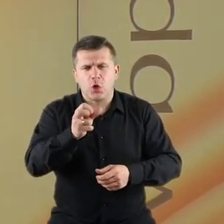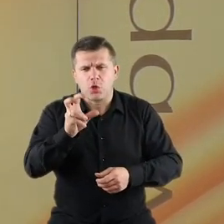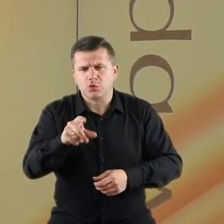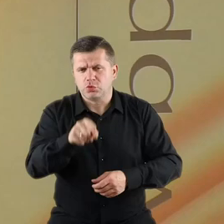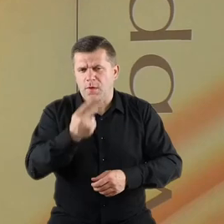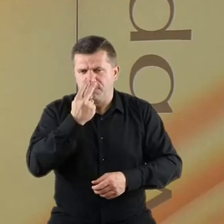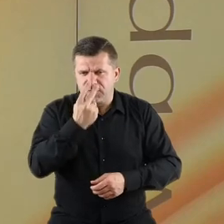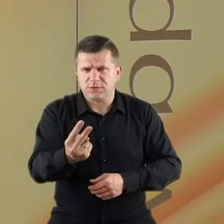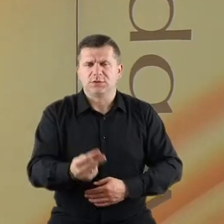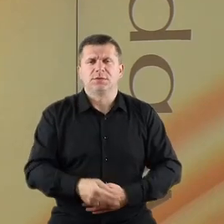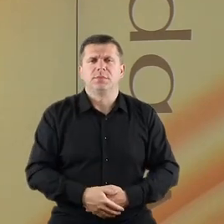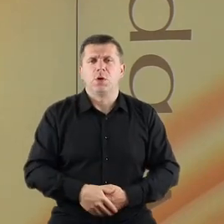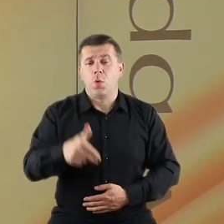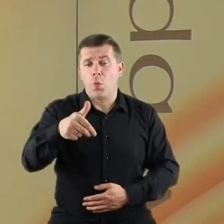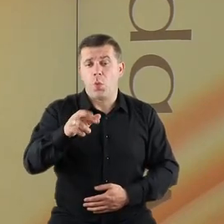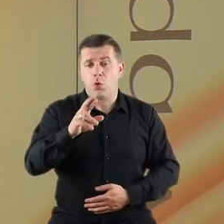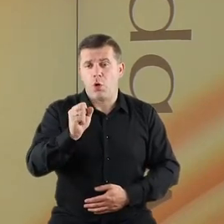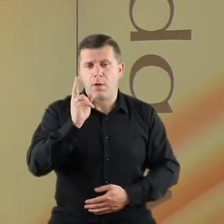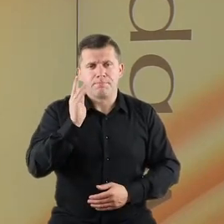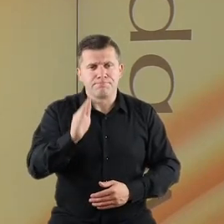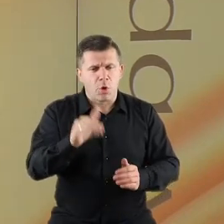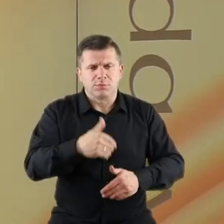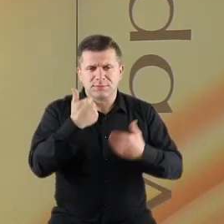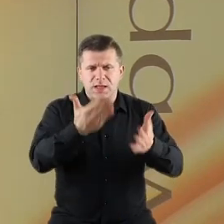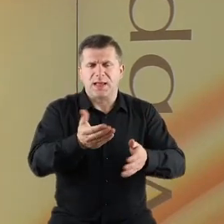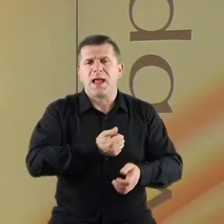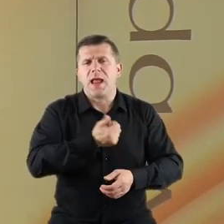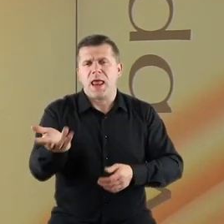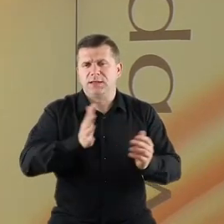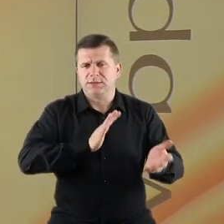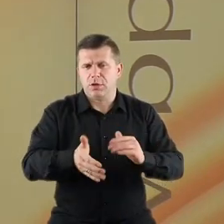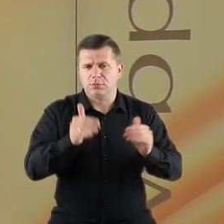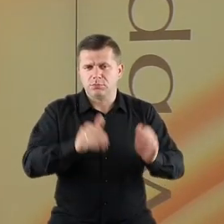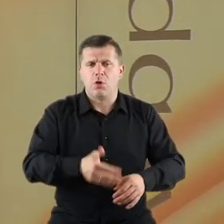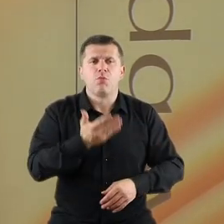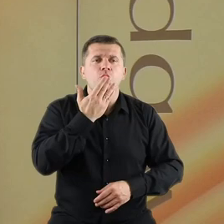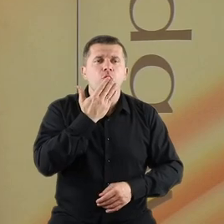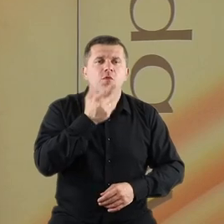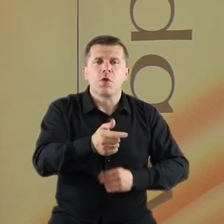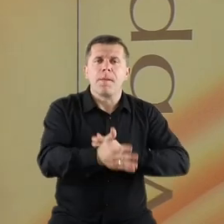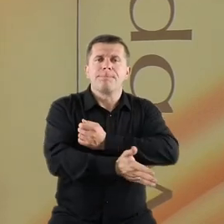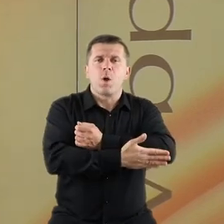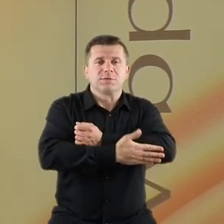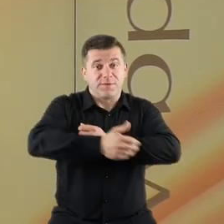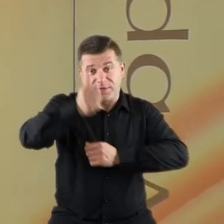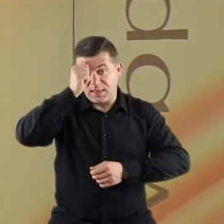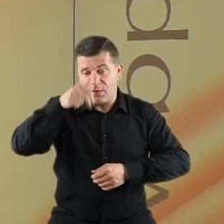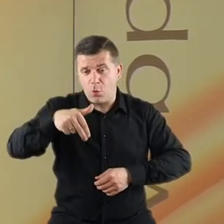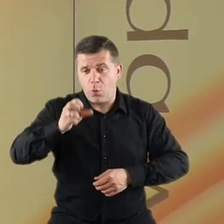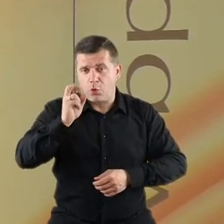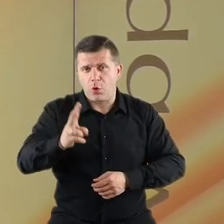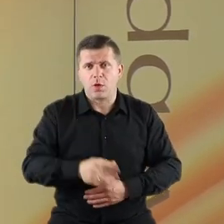widzimy że urok można zadać na kilka sposobów można mówieniem i to podstawowa nazwa uroku od